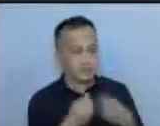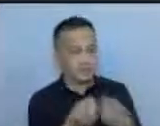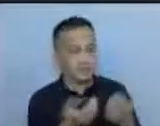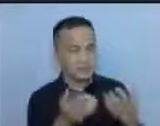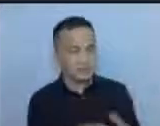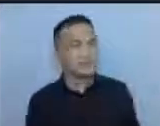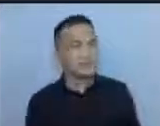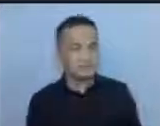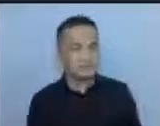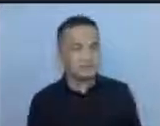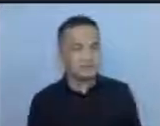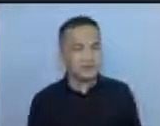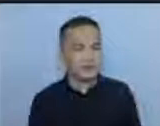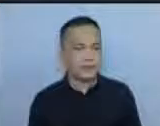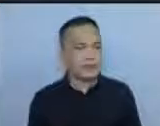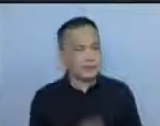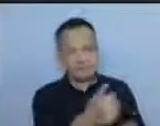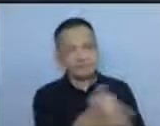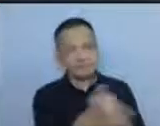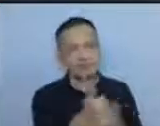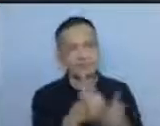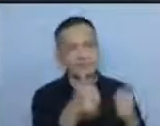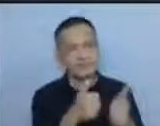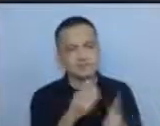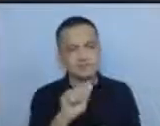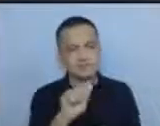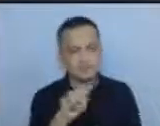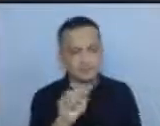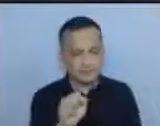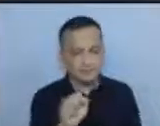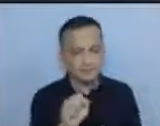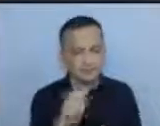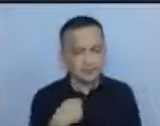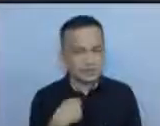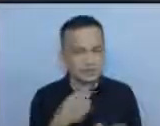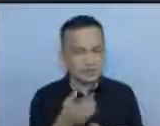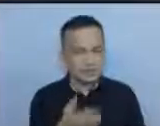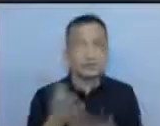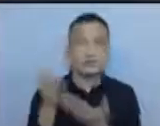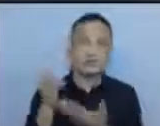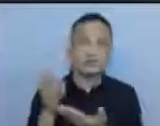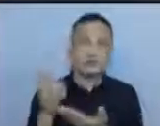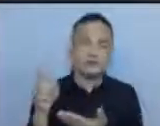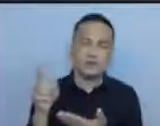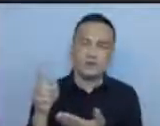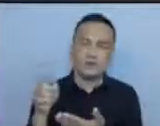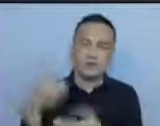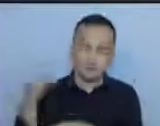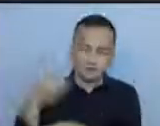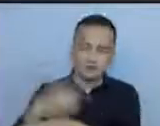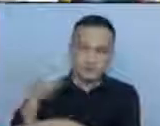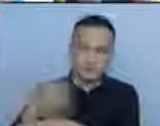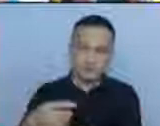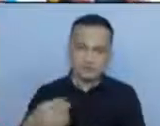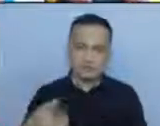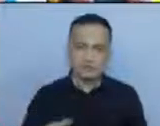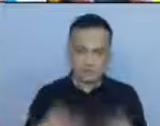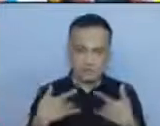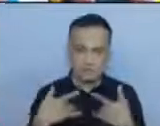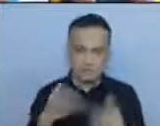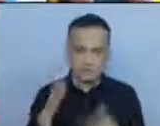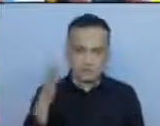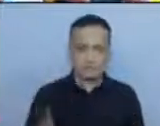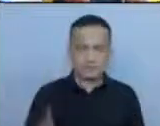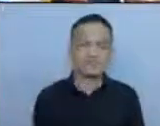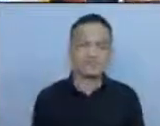po ang nakuha namin sa ALS dahil madadala namin to sa pang araw-araw namin kabuhayan mo at sa future.